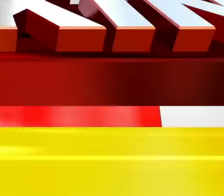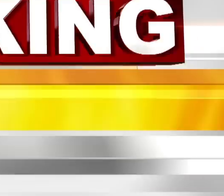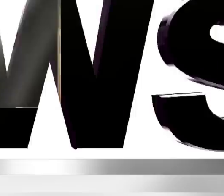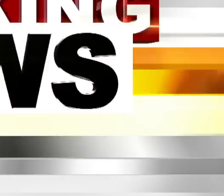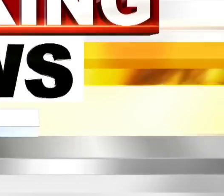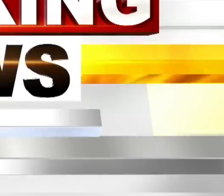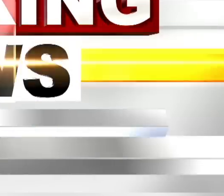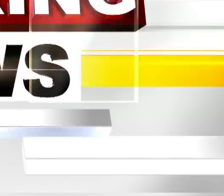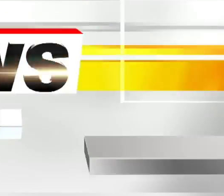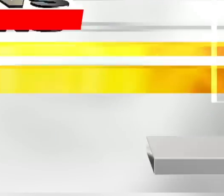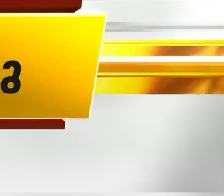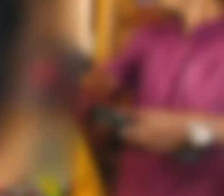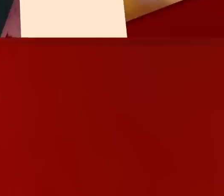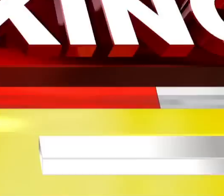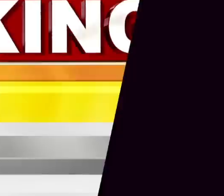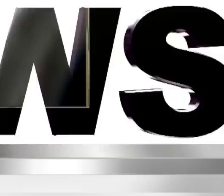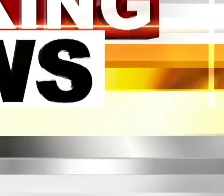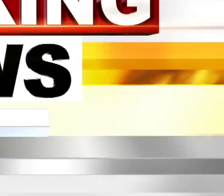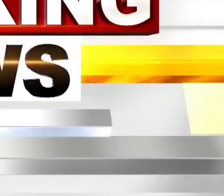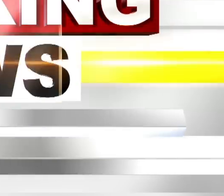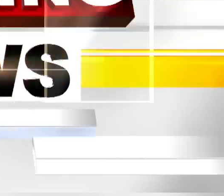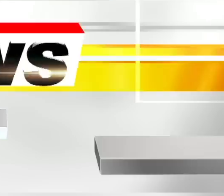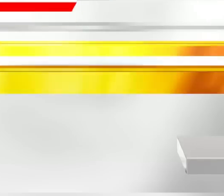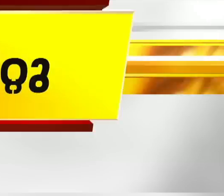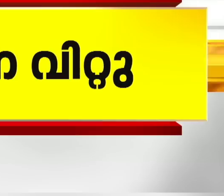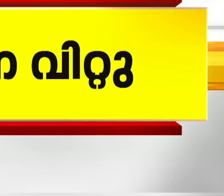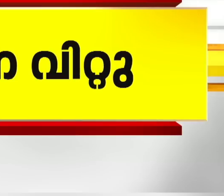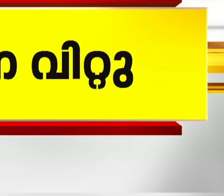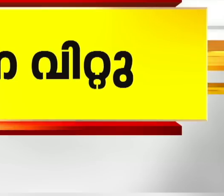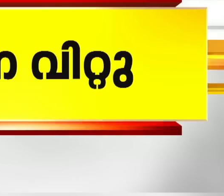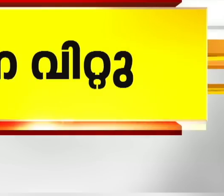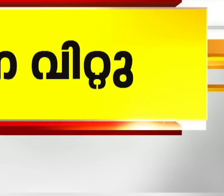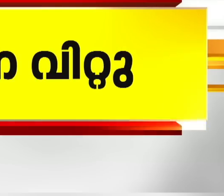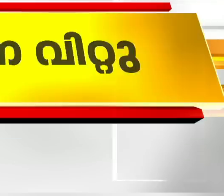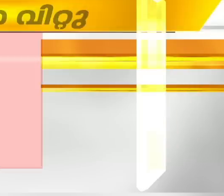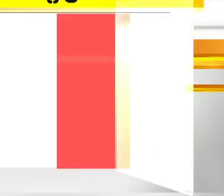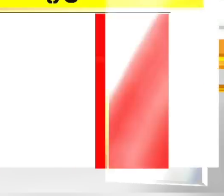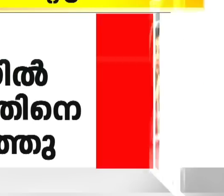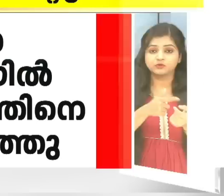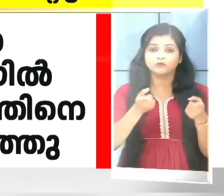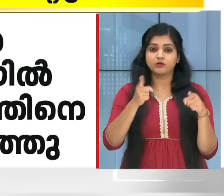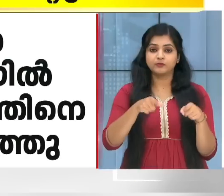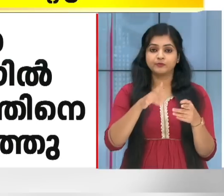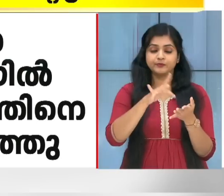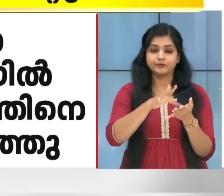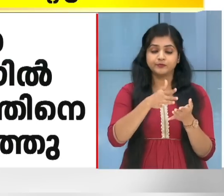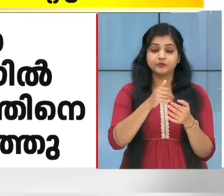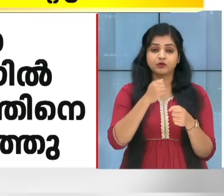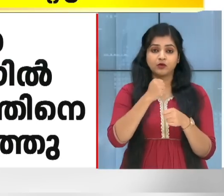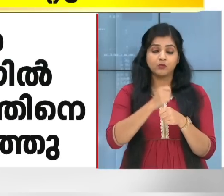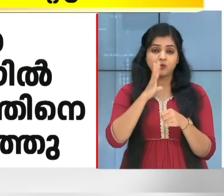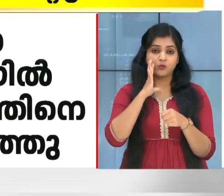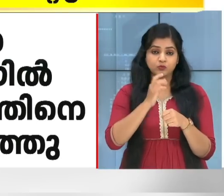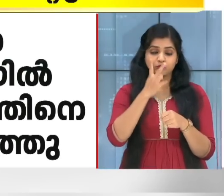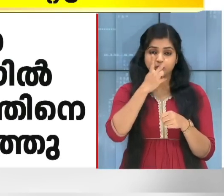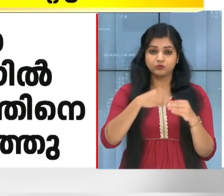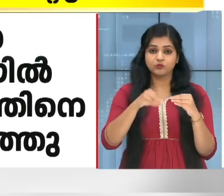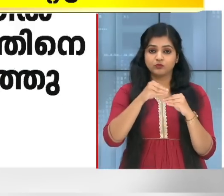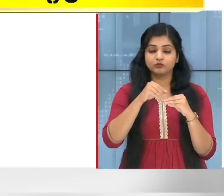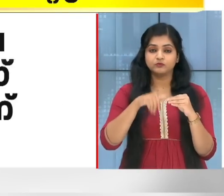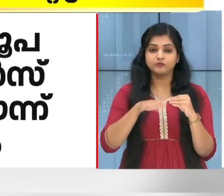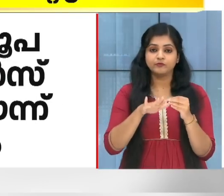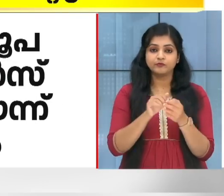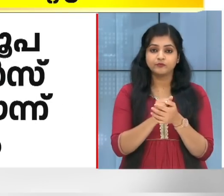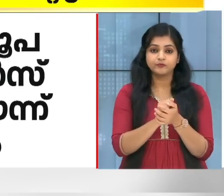തിരുവനന്തപുരം നഗരത്തിലാണ് സംഭവം ഉണ്ടായിരിക്കുന്നത്. തിരുവനന്തപുരത്തെ ഏറ്റവും പ്രധാനപ്പെട്ട ഒരു ആശുപത്രിയിലാണ്. ആ ഗൌരവത്തിൽ പോലീസ് ക്ഷമിക്കണം, സർക്കാർ ഈ സംഭവം നിലവിൽ ഇപ്പോൾ കാണുന്നുണ്ട്. അതുകൊണ്ട്